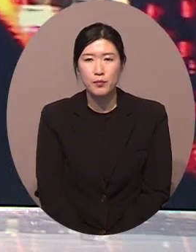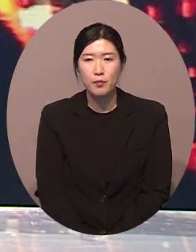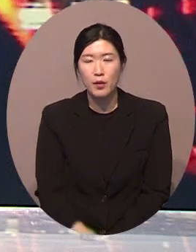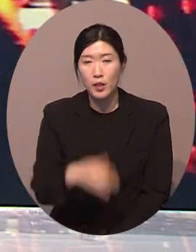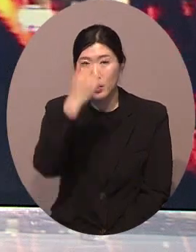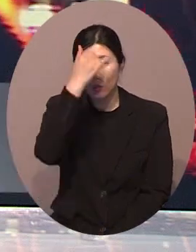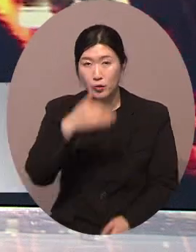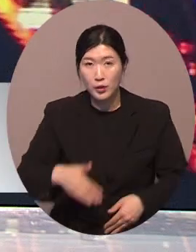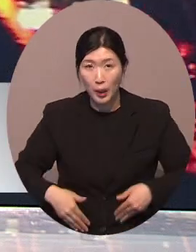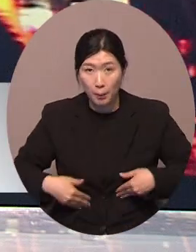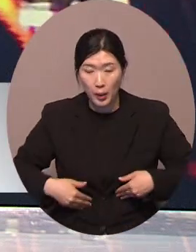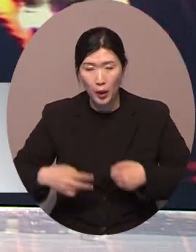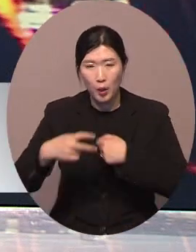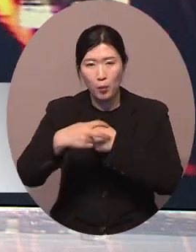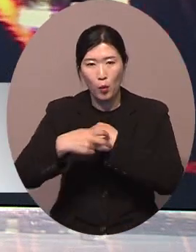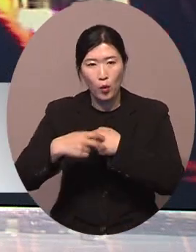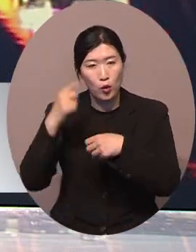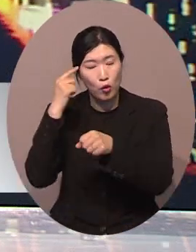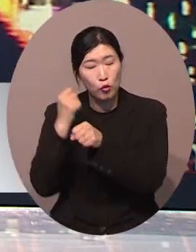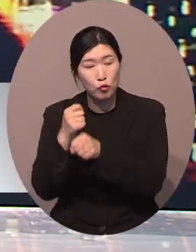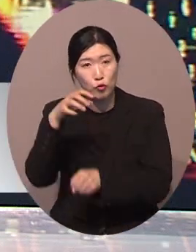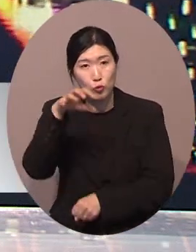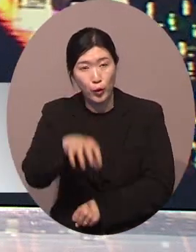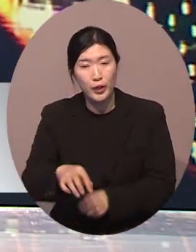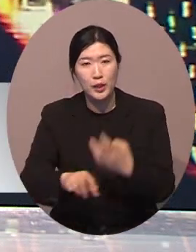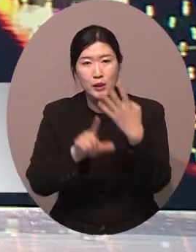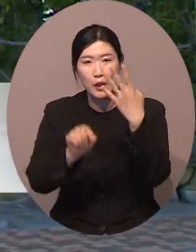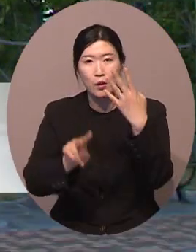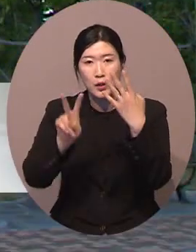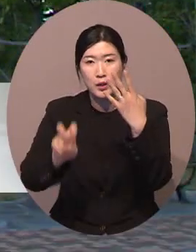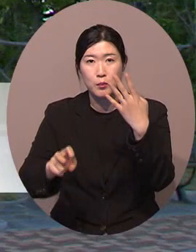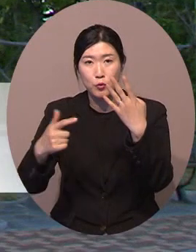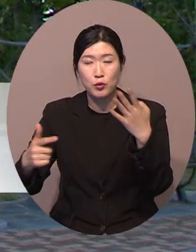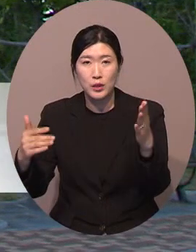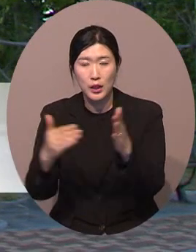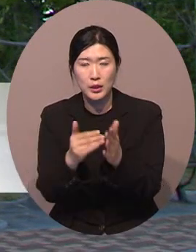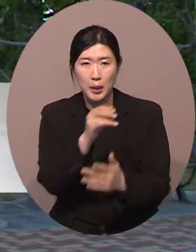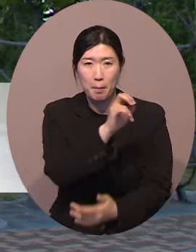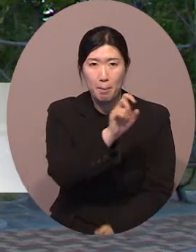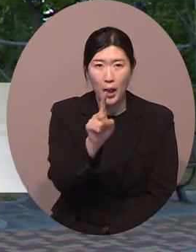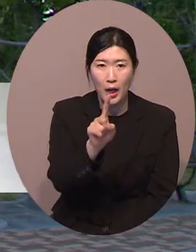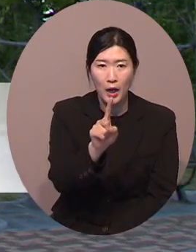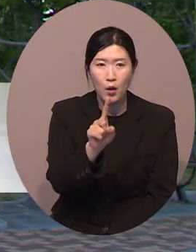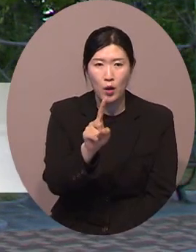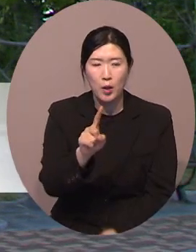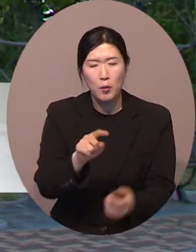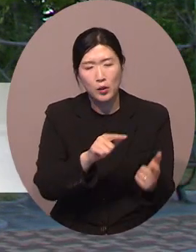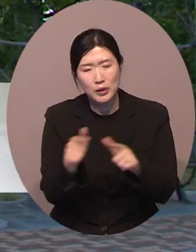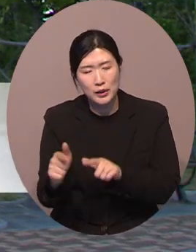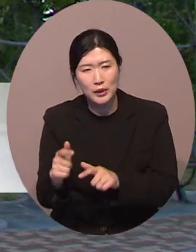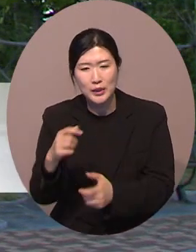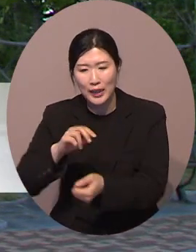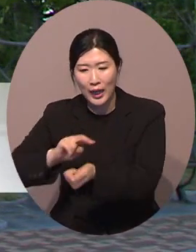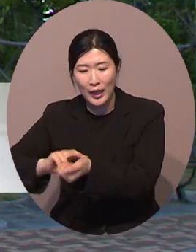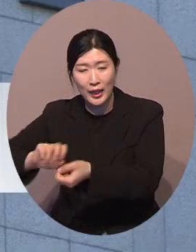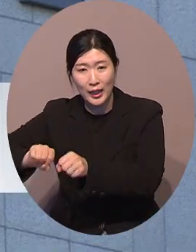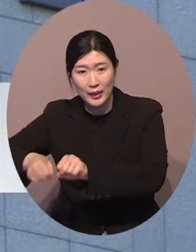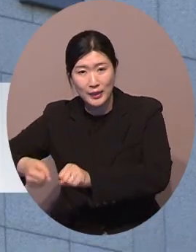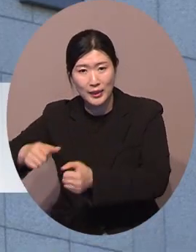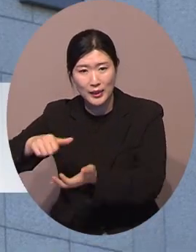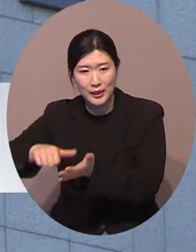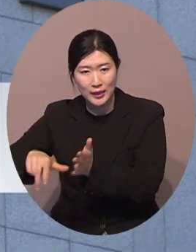충남도 보건환경 연구원이 오늘 26일까지 마와 오미자 등 한약제와 식품으로 혼용해 사용하는 주요 농